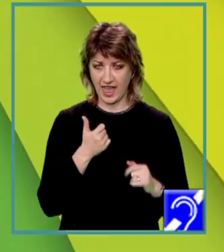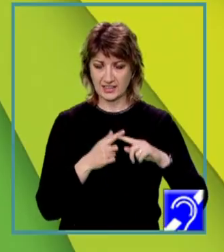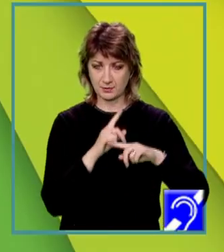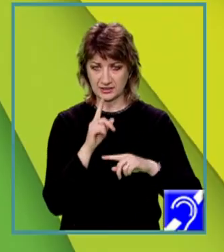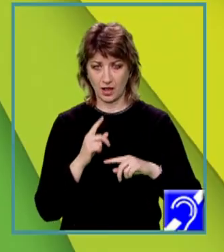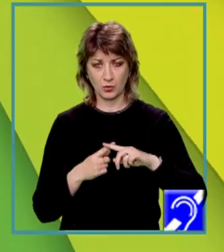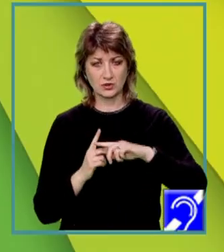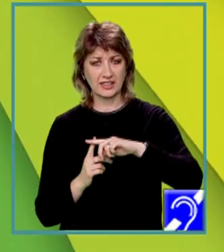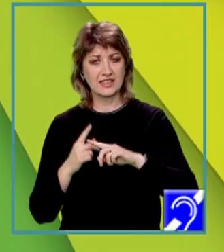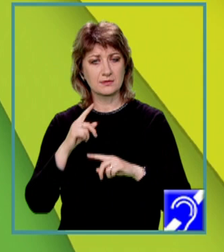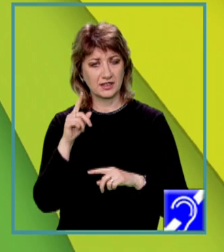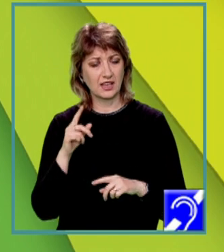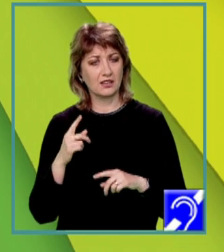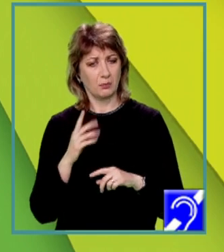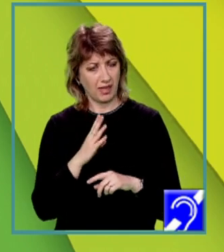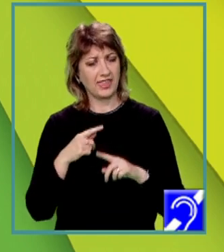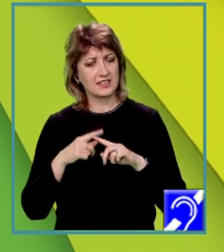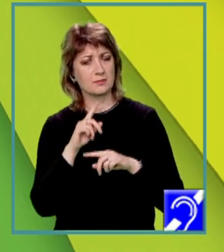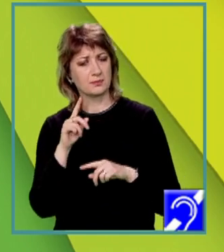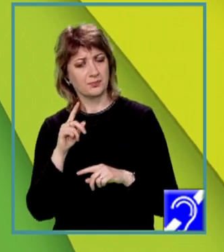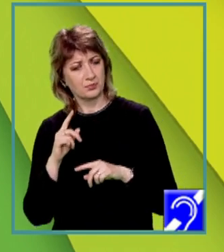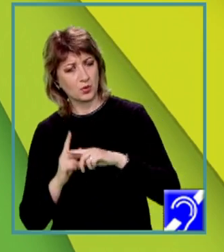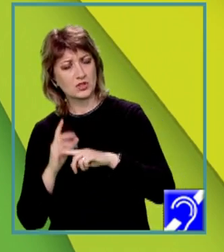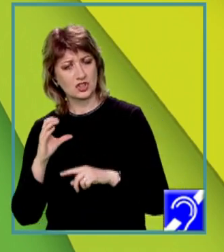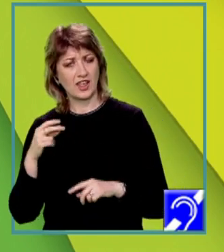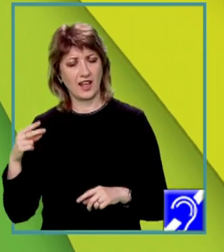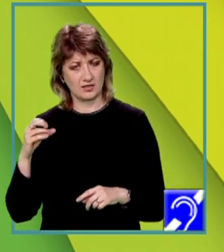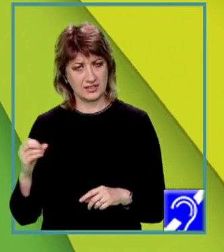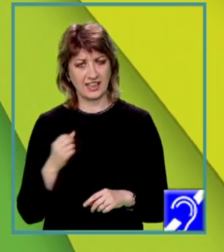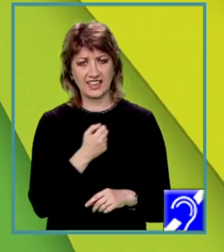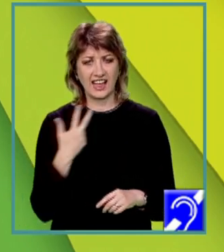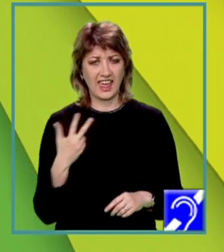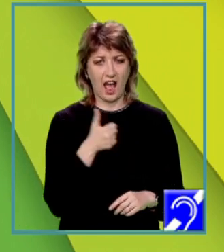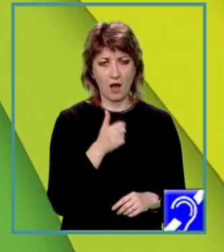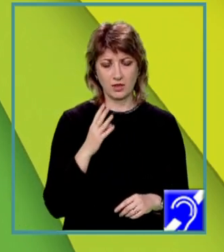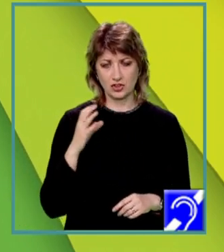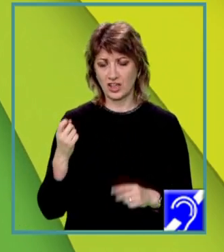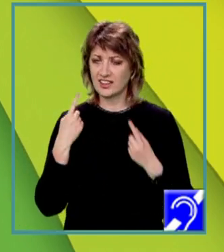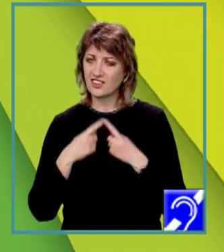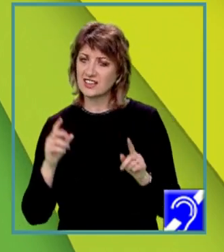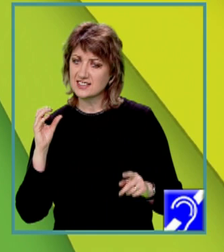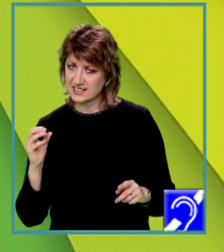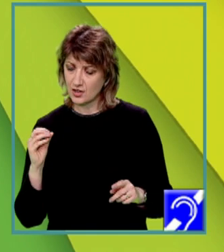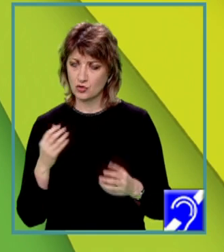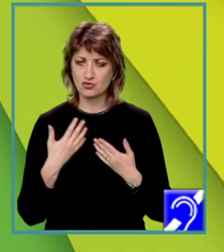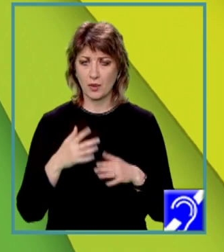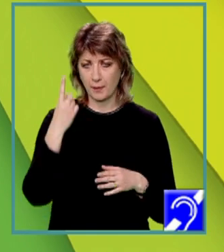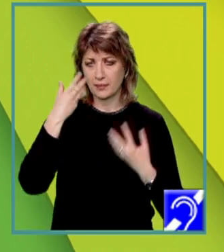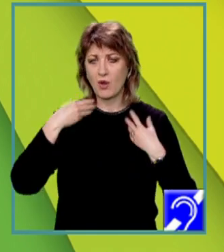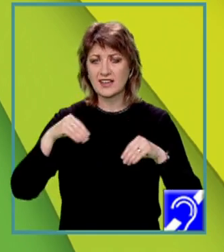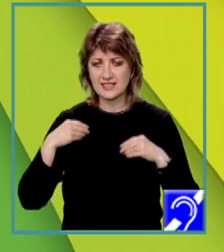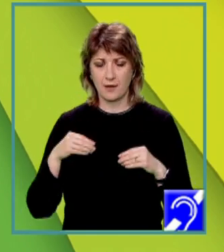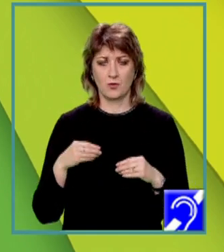b plus c este egal cu zero cu toți cei trei coeficienți a b c diferit de 0 și începem cu primul exemplu